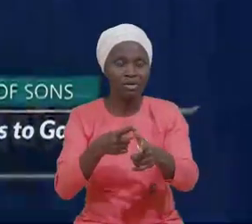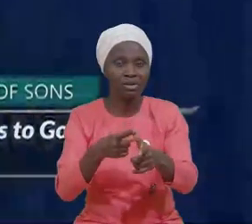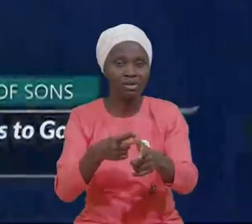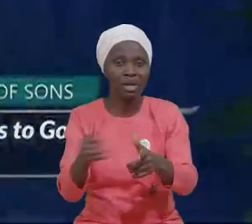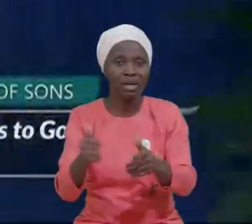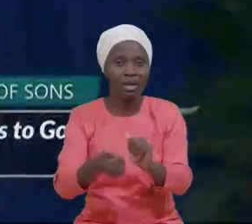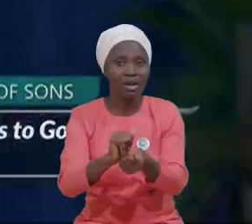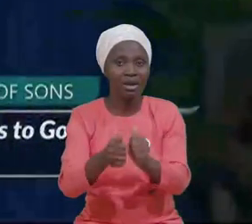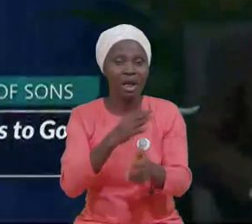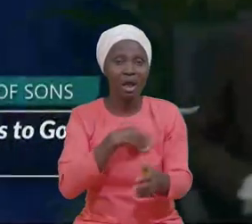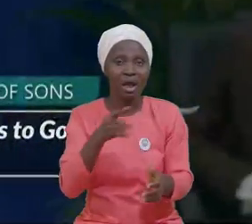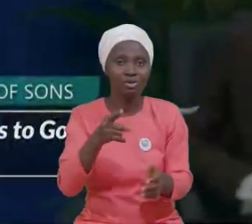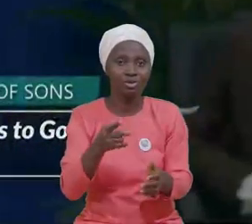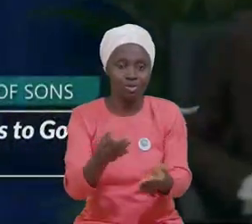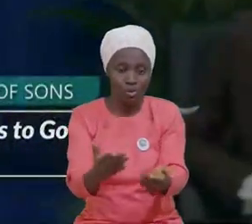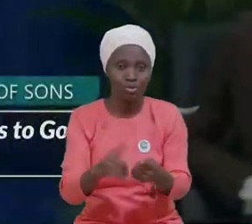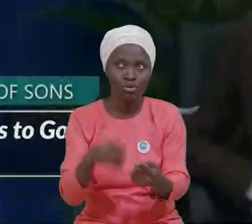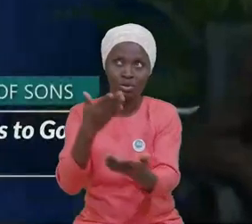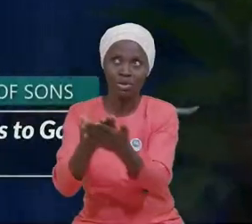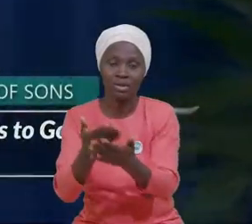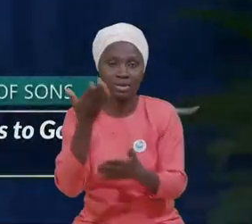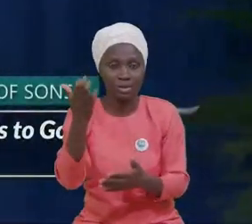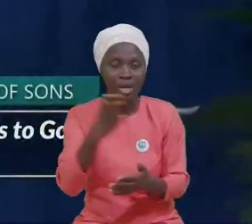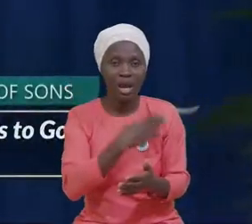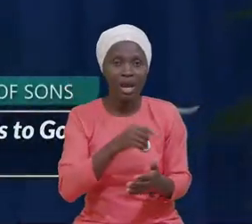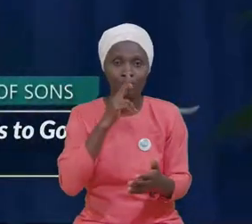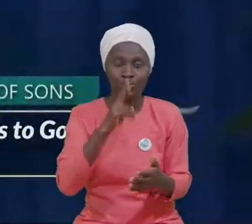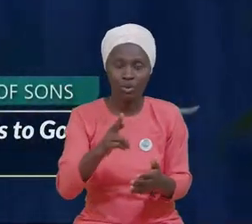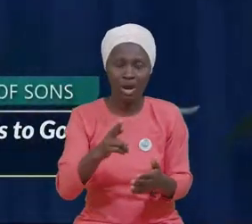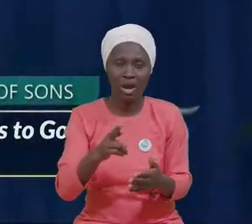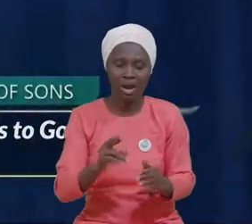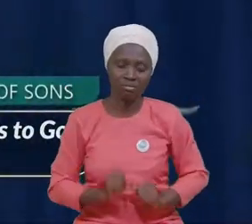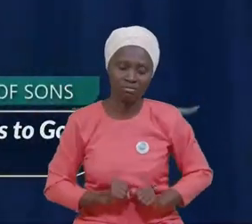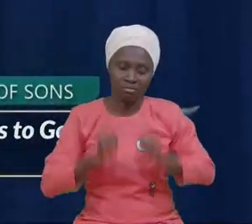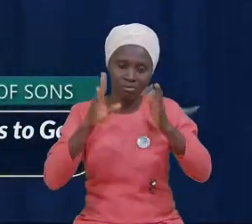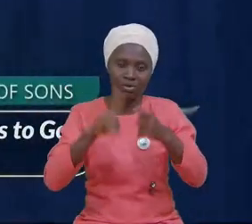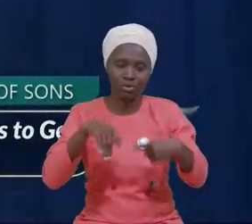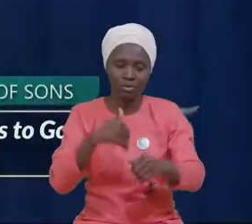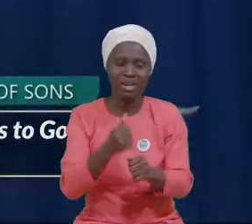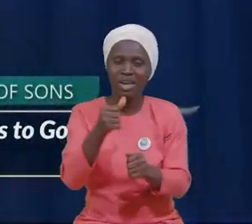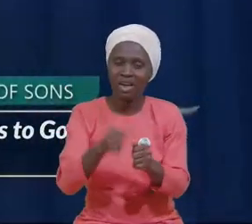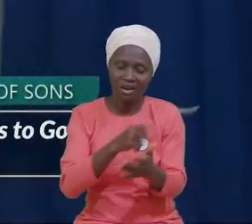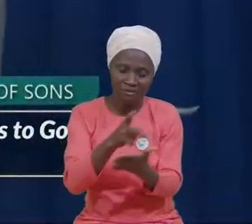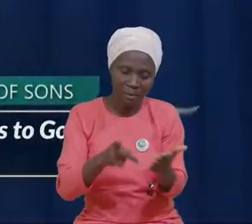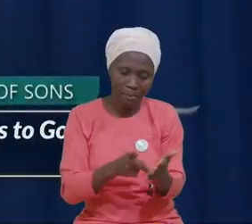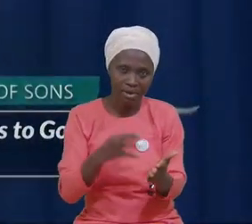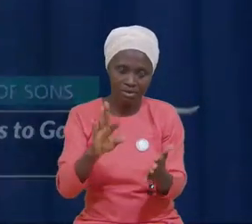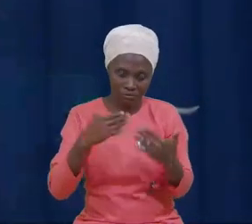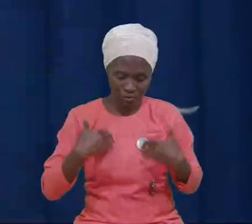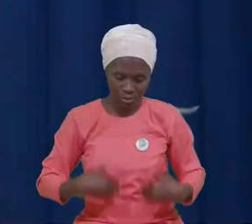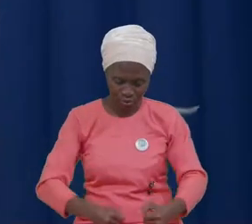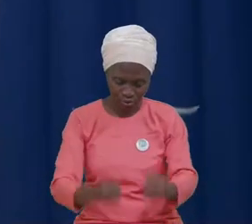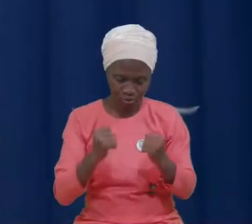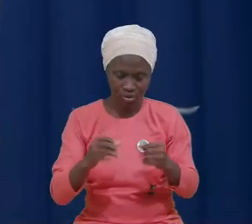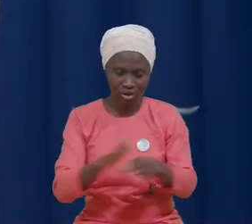à, et tu es délibérément engagé à faire, rendre toutes les parts de ton